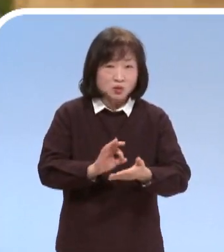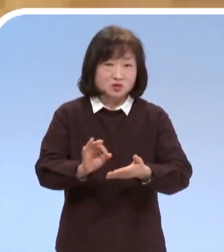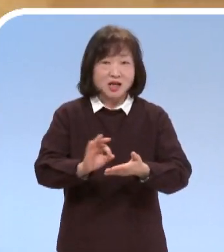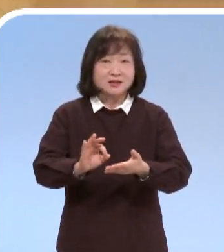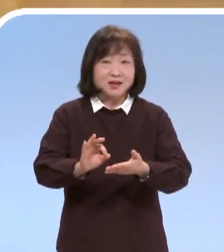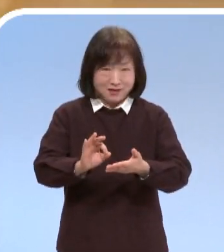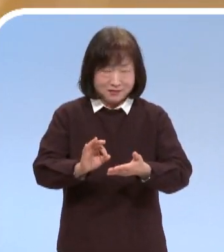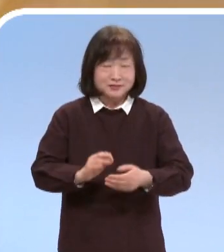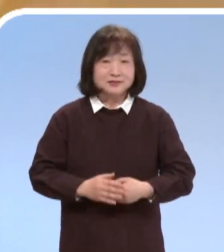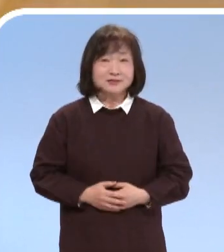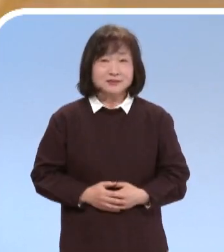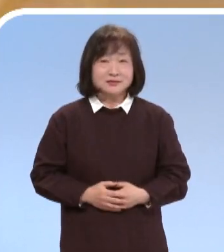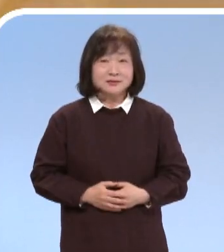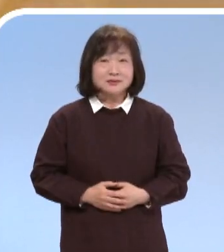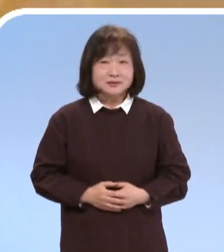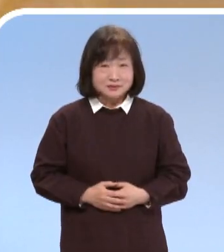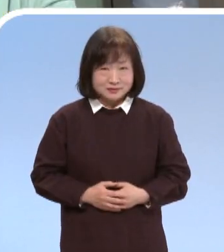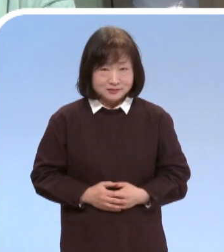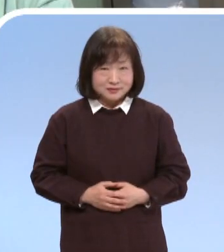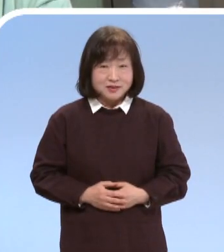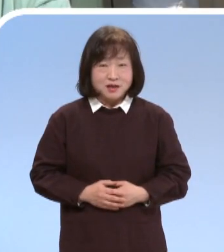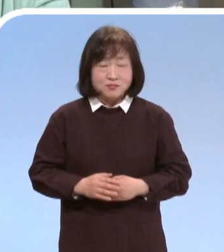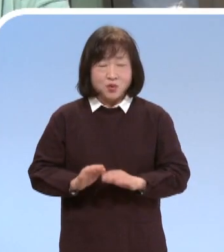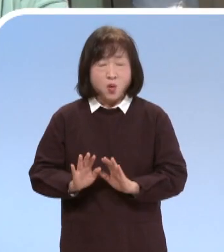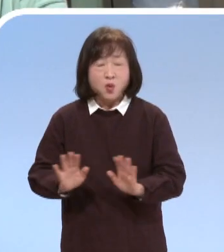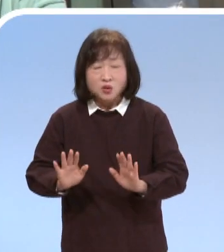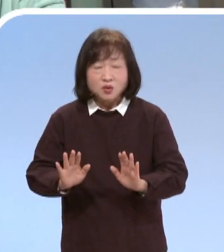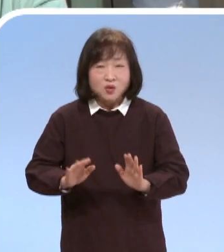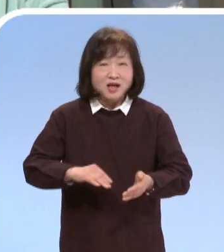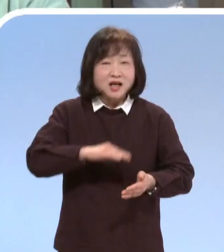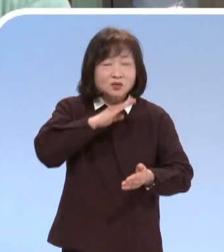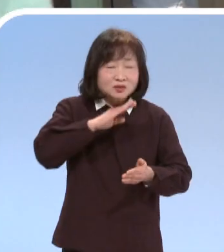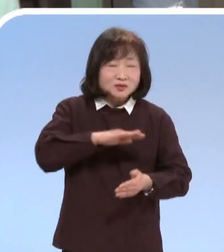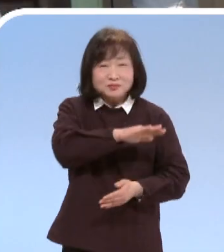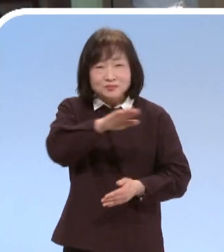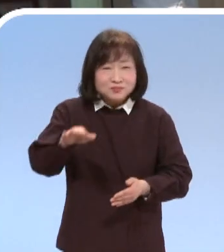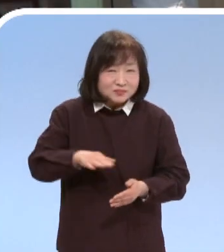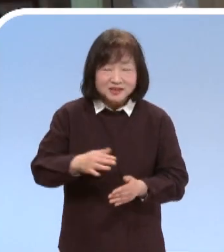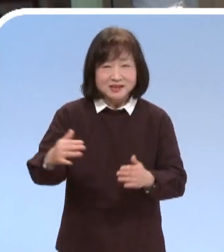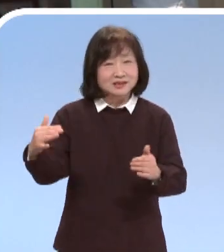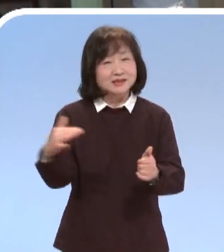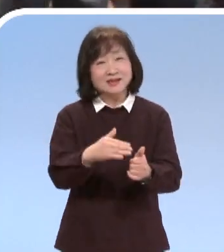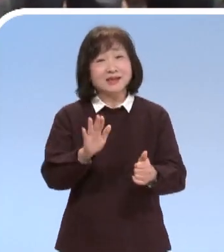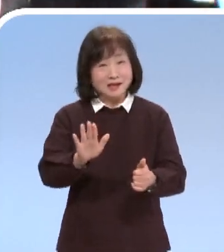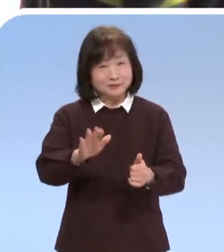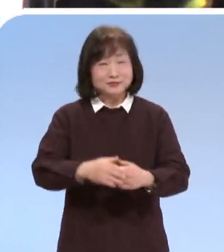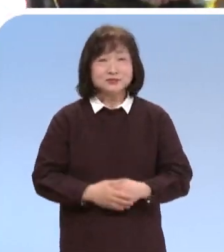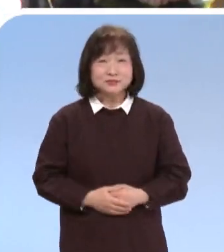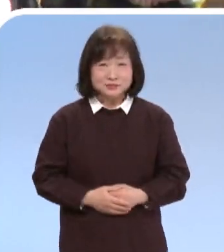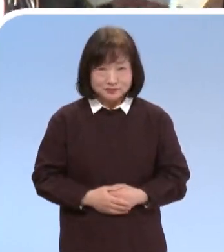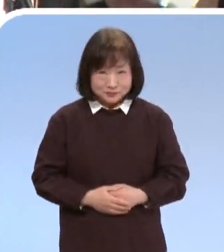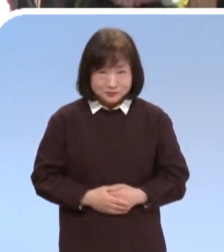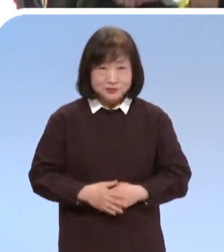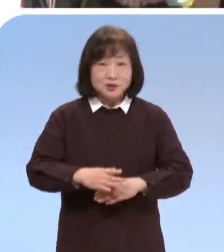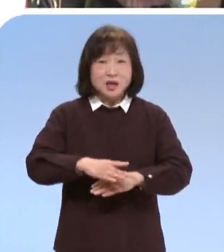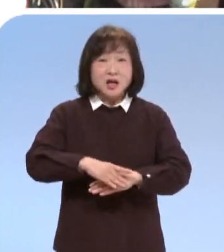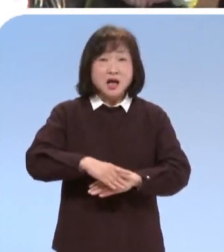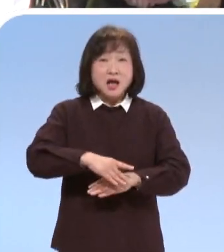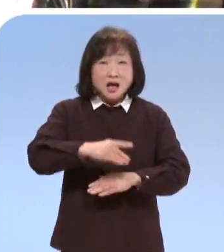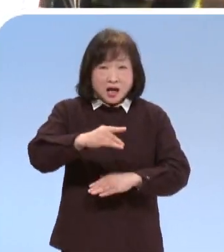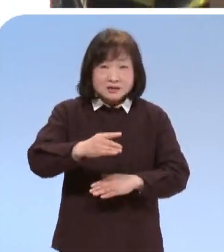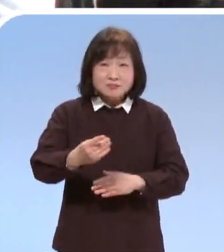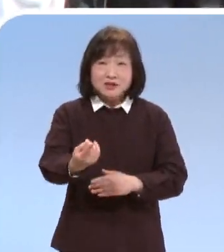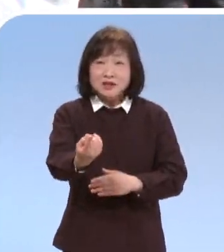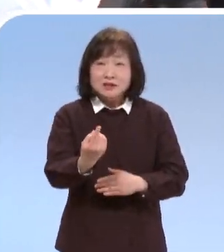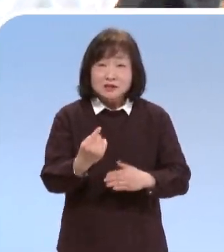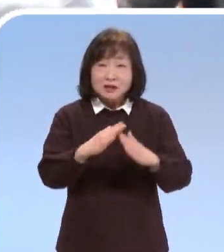サラダ系のコッペパンサンドになっています。 幅広い年代の方に人気です。 初めて来たというこ